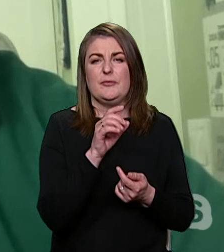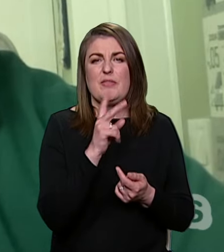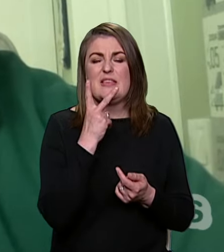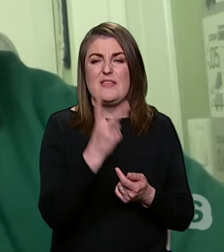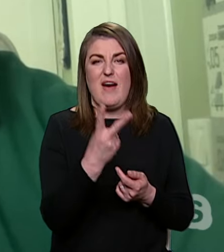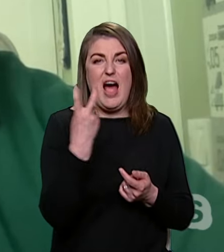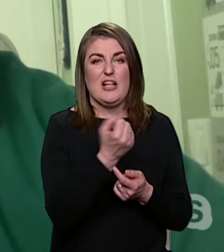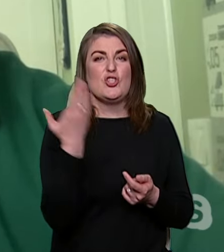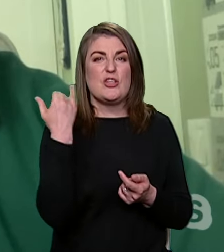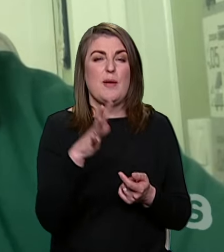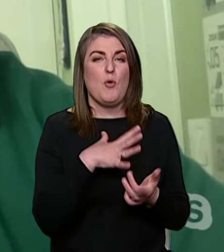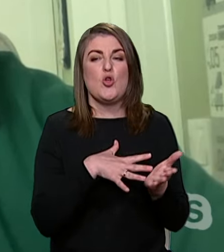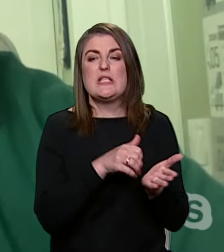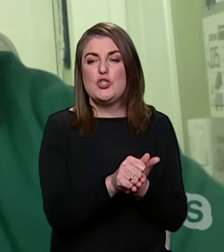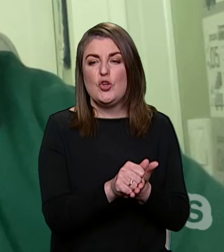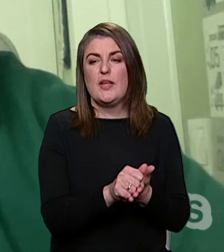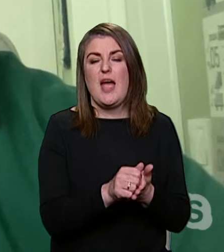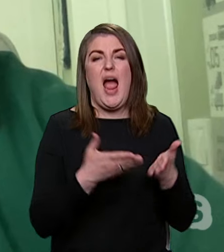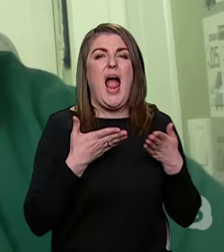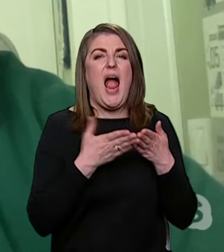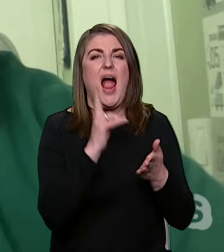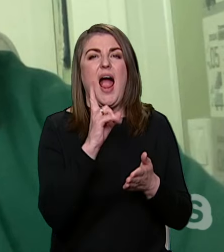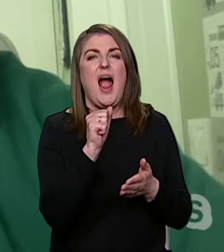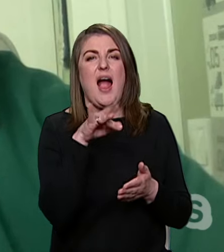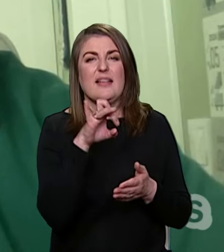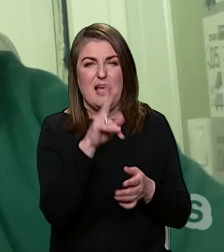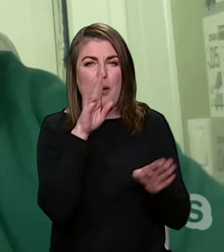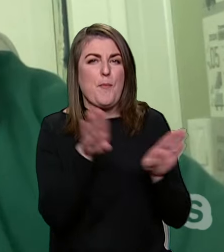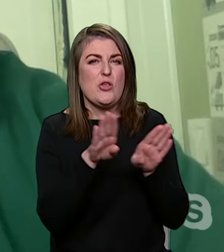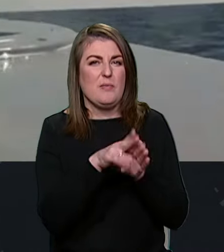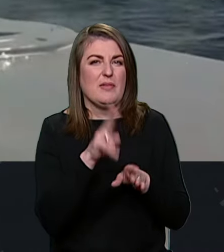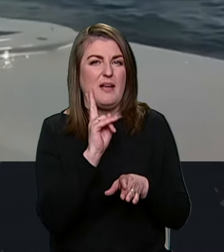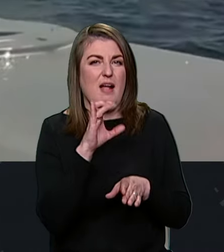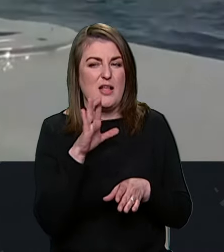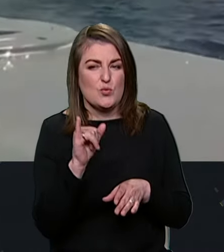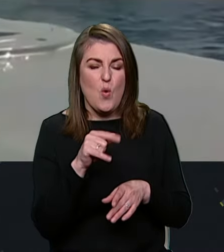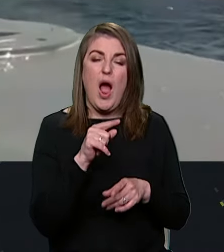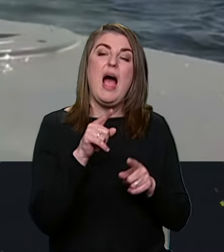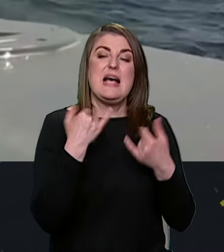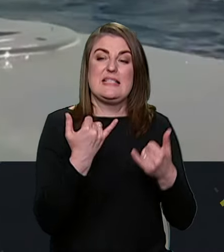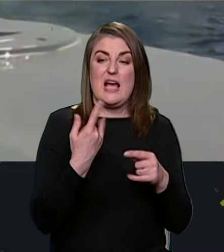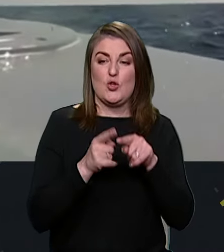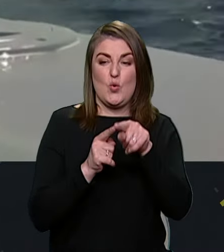два тижні назад було знищені катери також подібного класу. А от зараз